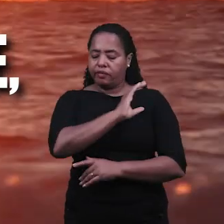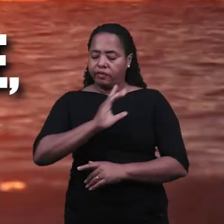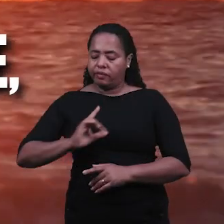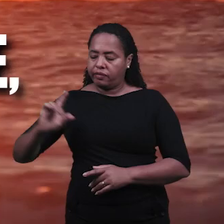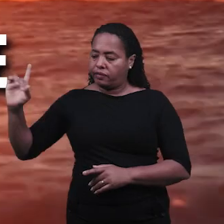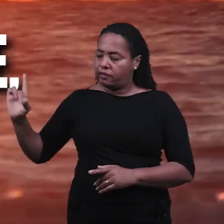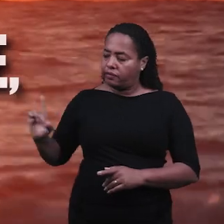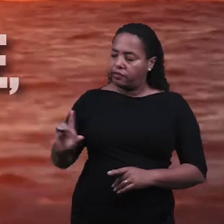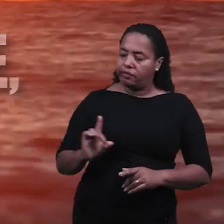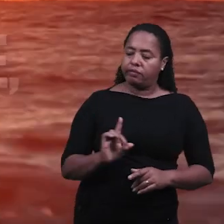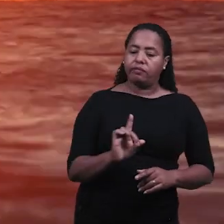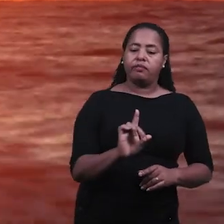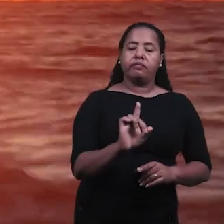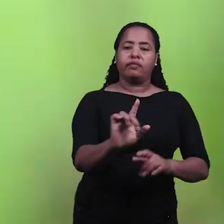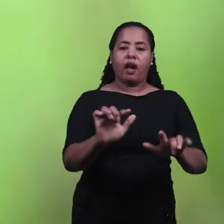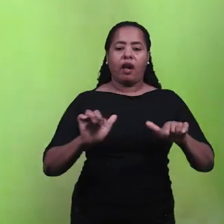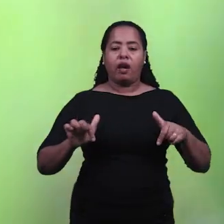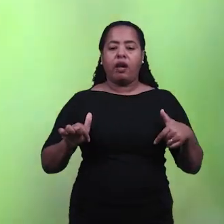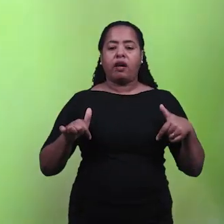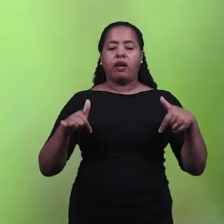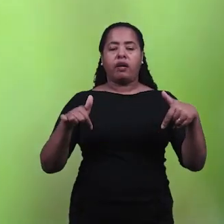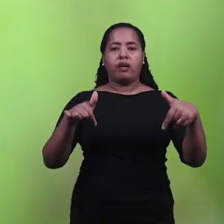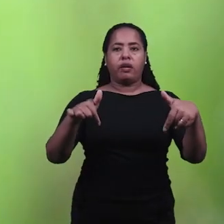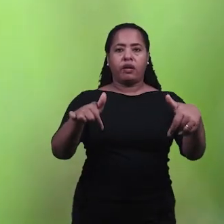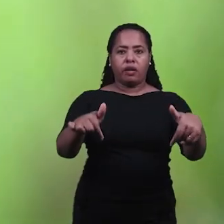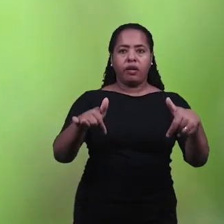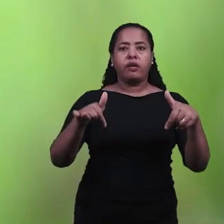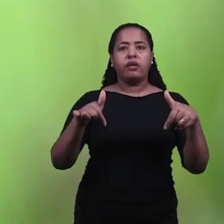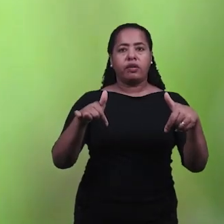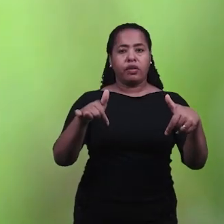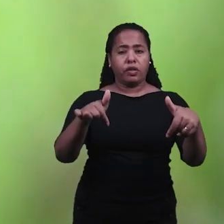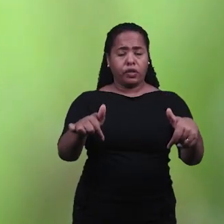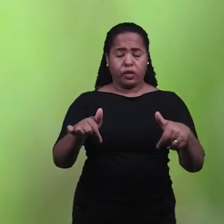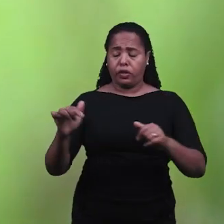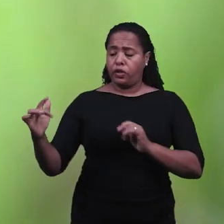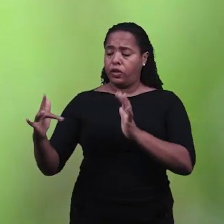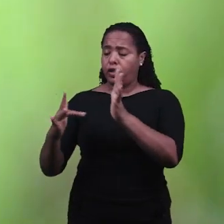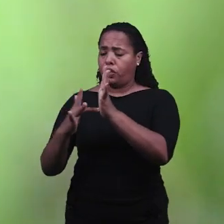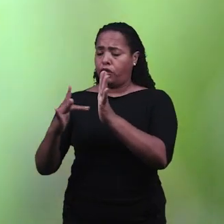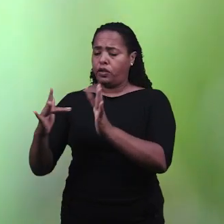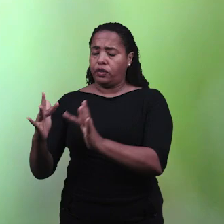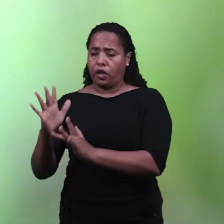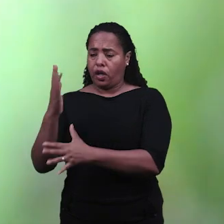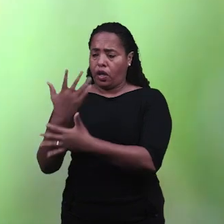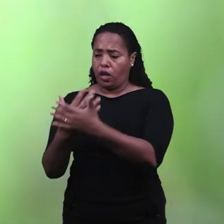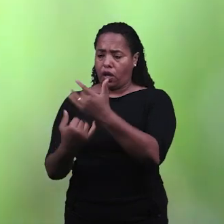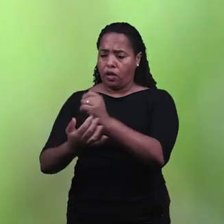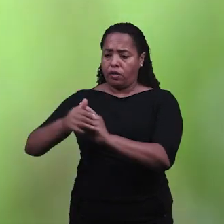Estendidas